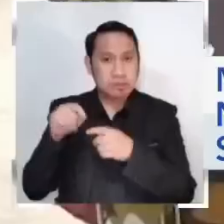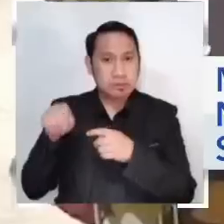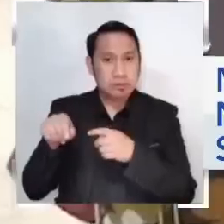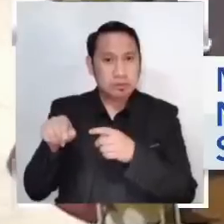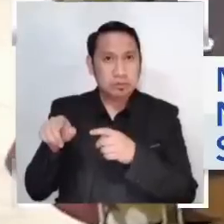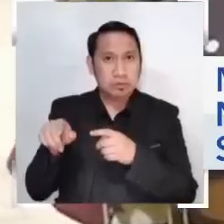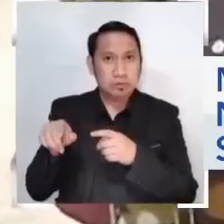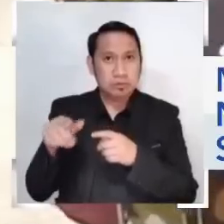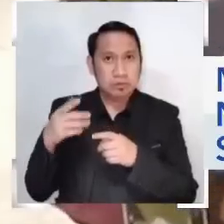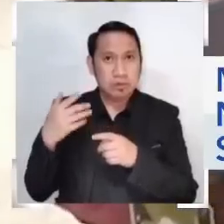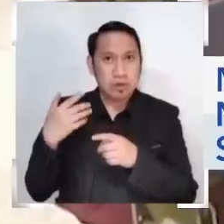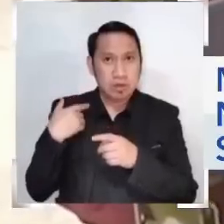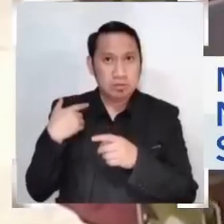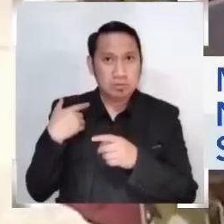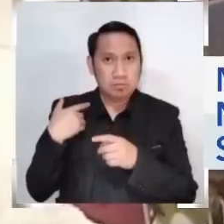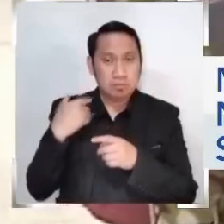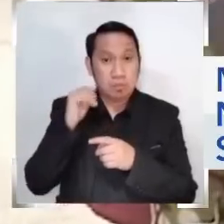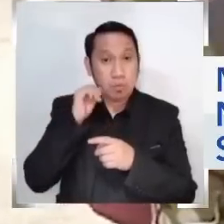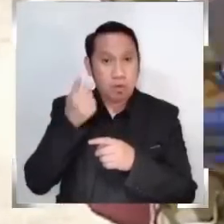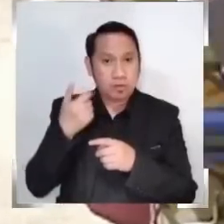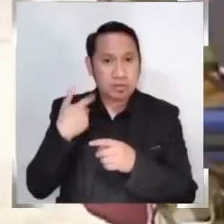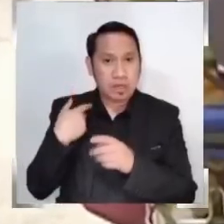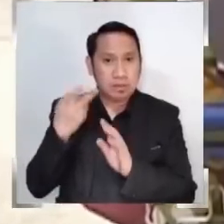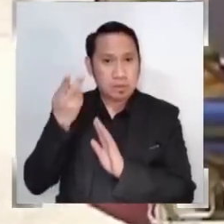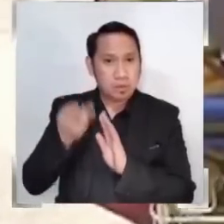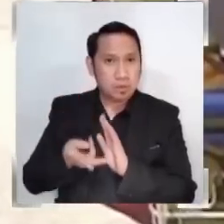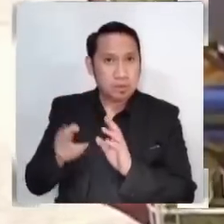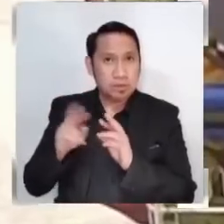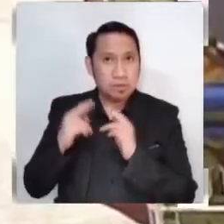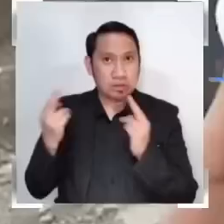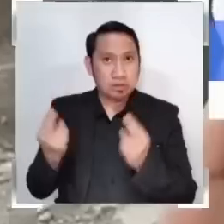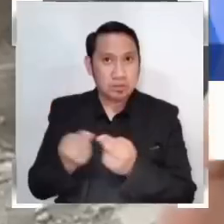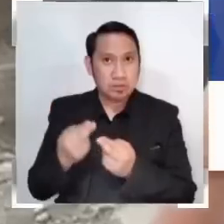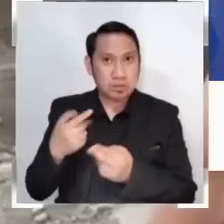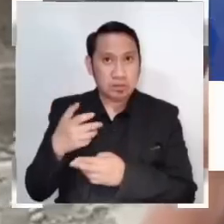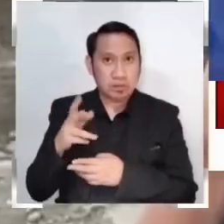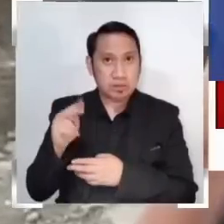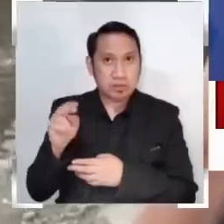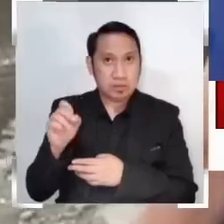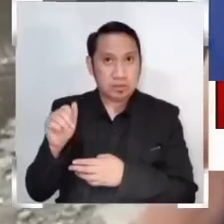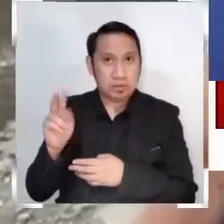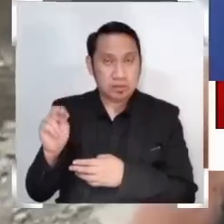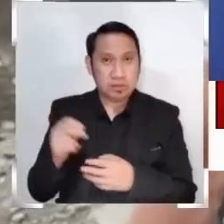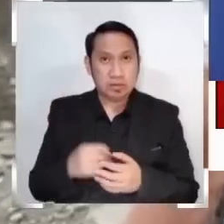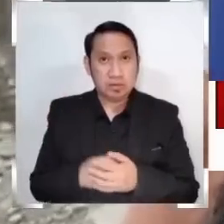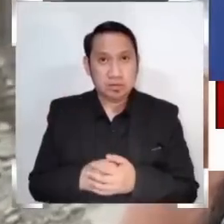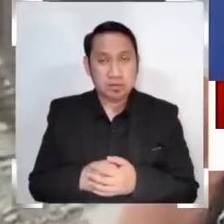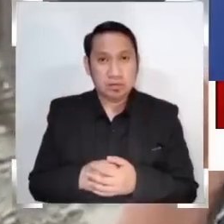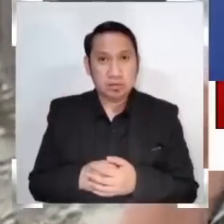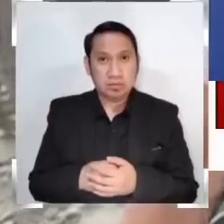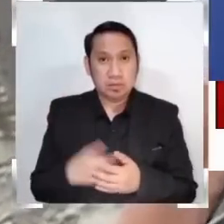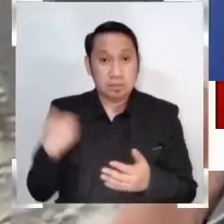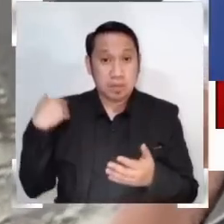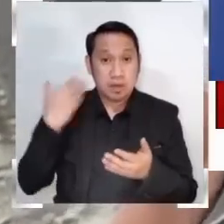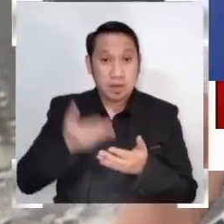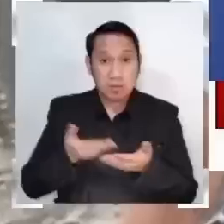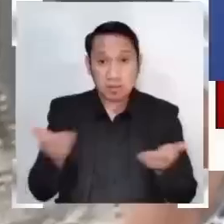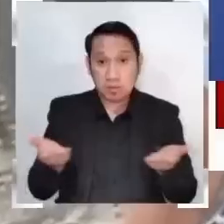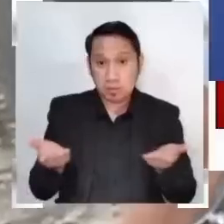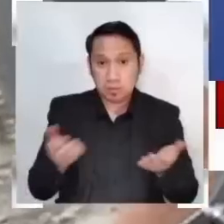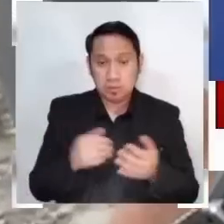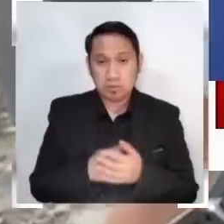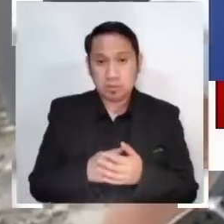na makikilibing bukas sa kanilang kamag-anak sa General Santos. Pag-abot na namo dire nga, nagkagulo na ng mga